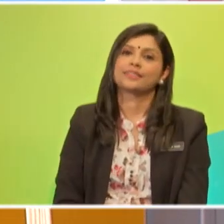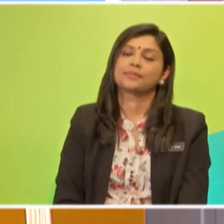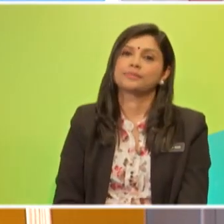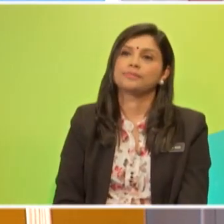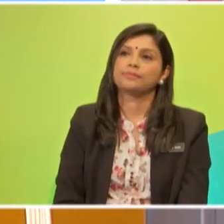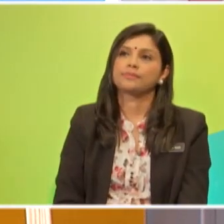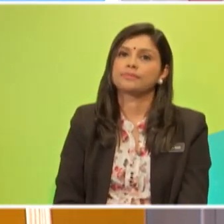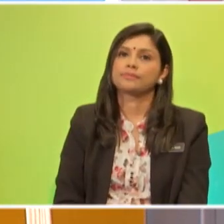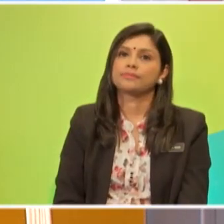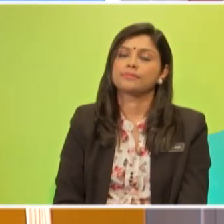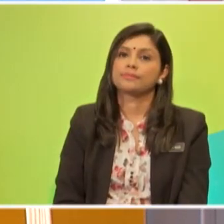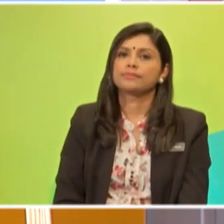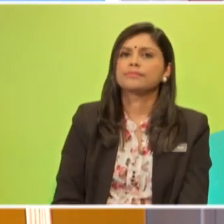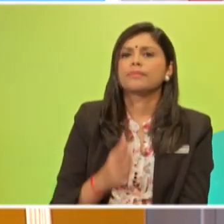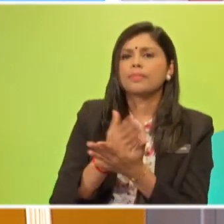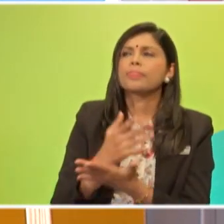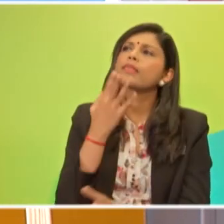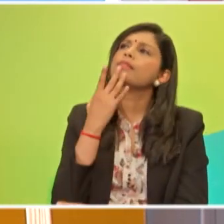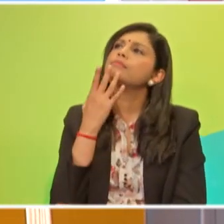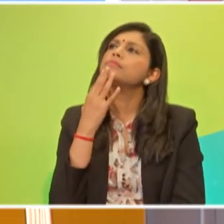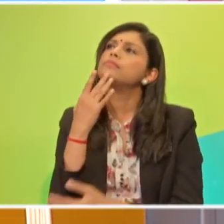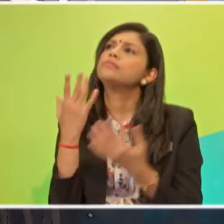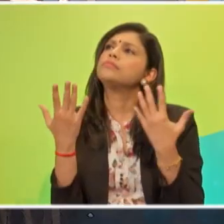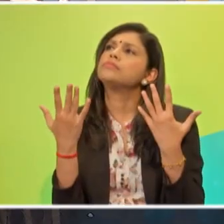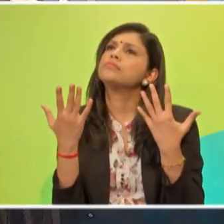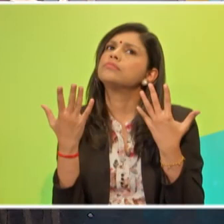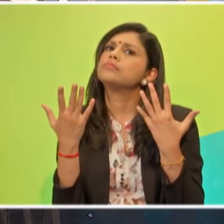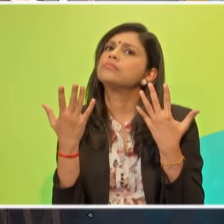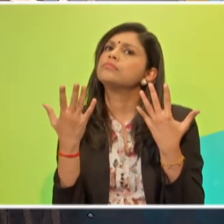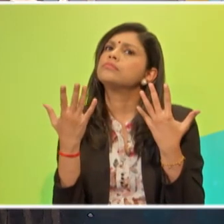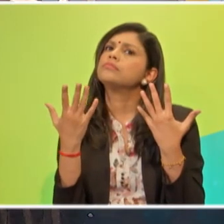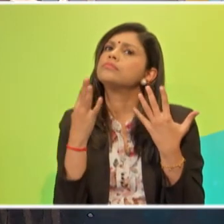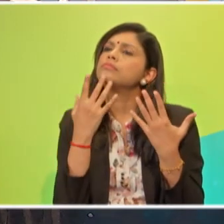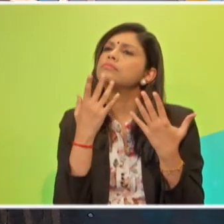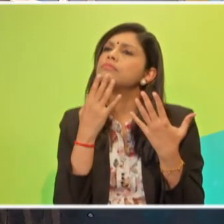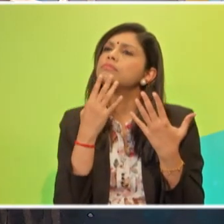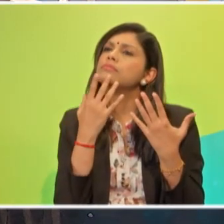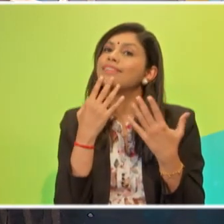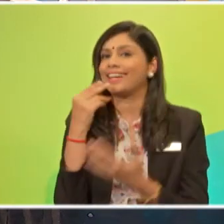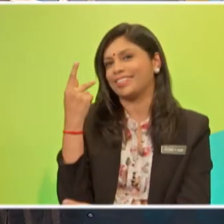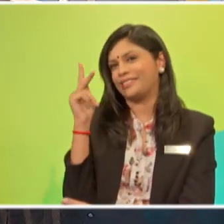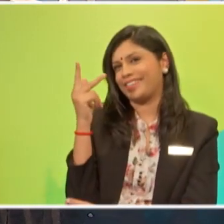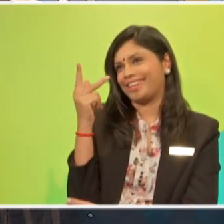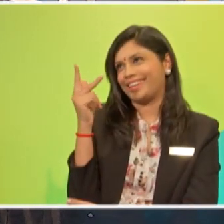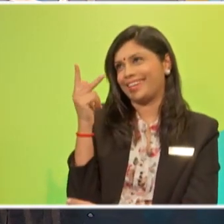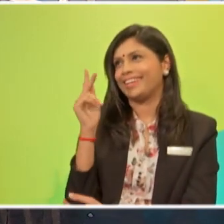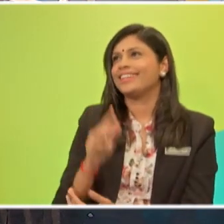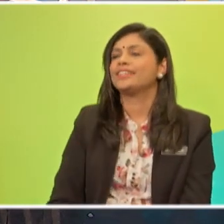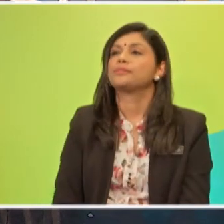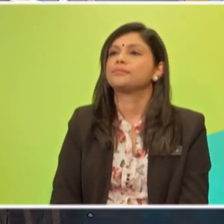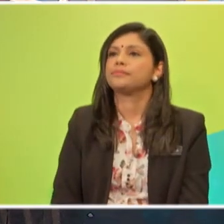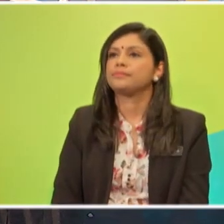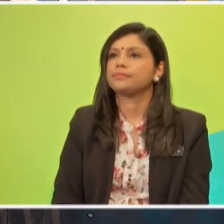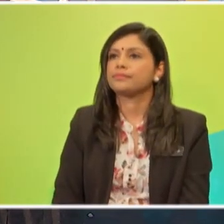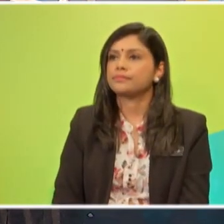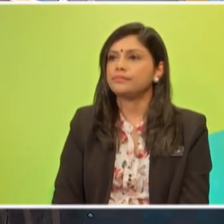Wow, kita berhenti dekat warna apa ni, Sean? Macam tadi ya, ini warna kuning. Warna kuning, Sean. Okey,